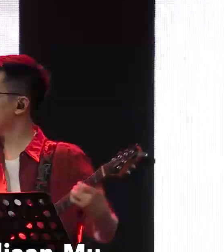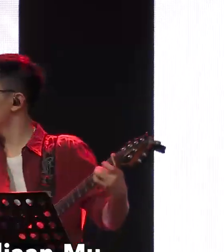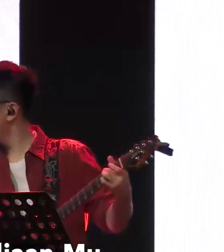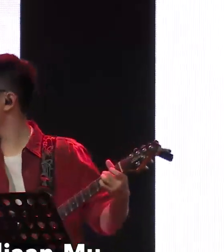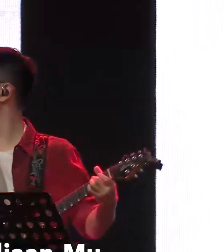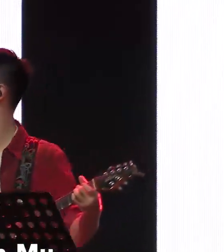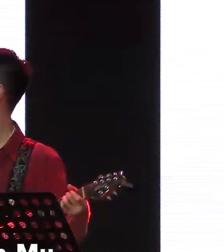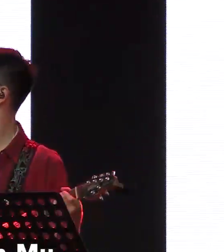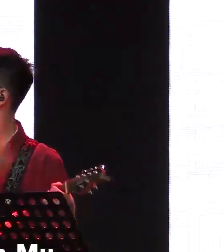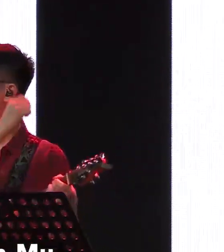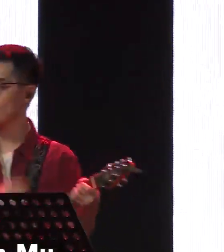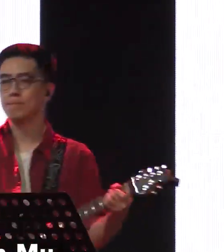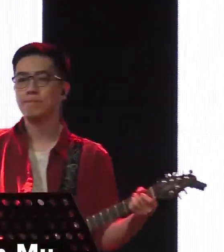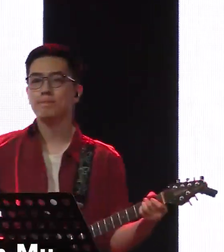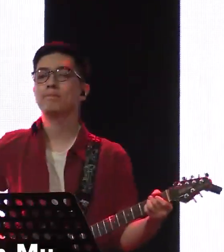kemuliaan-Mu.